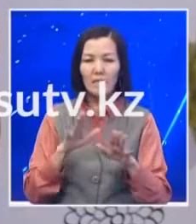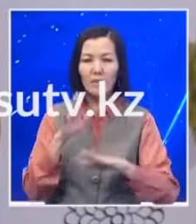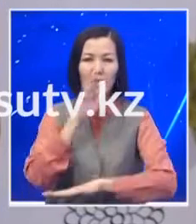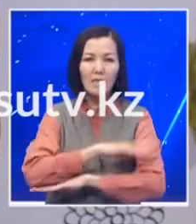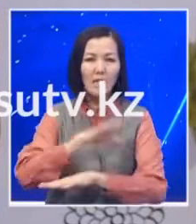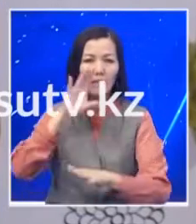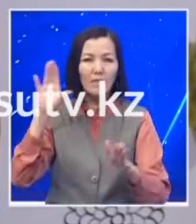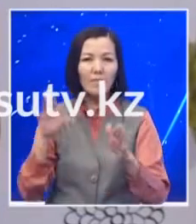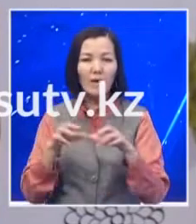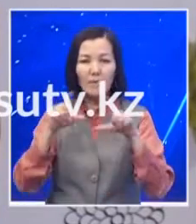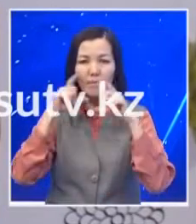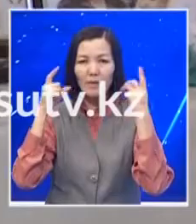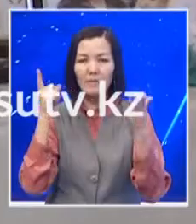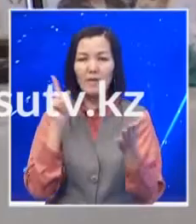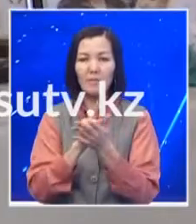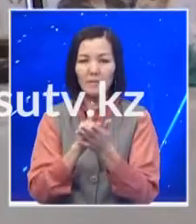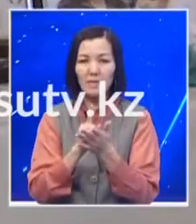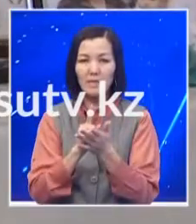сақтап, маска киіп,